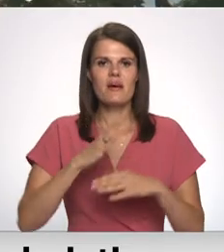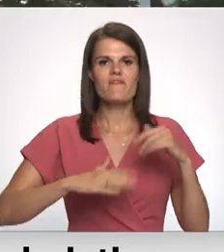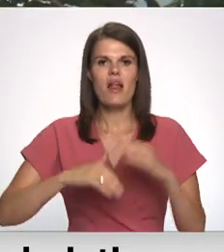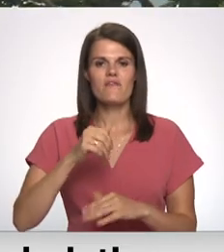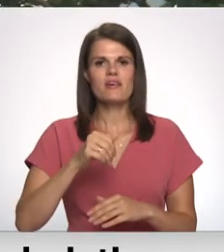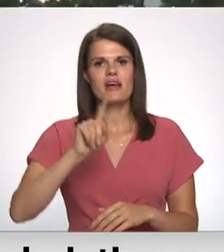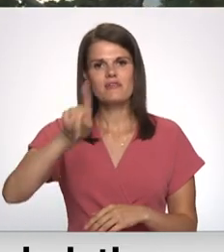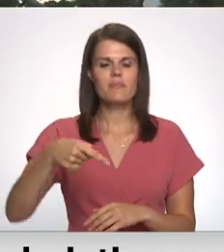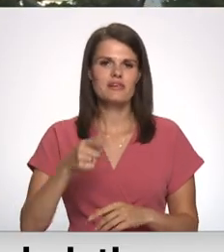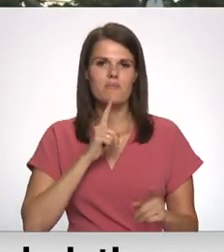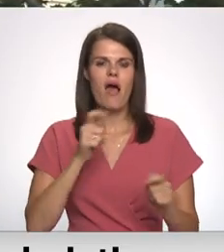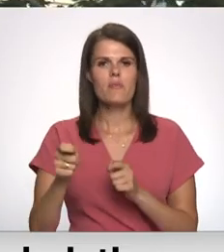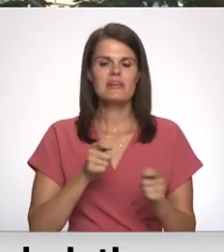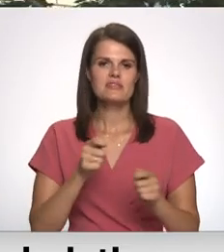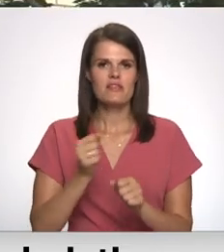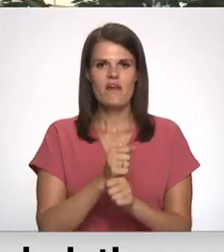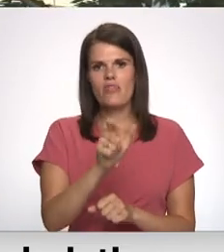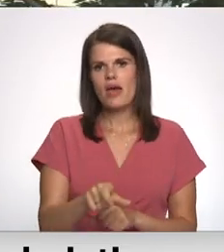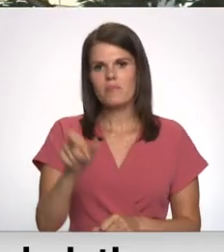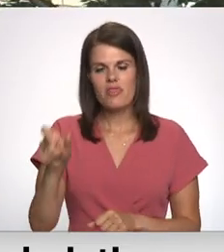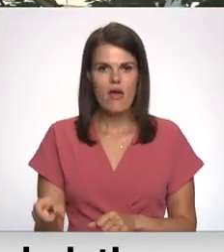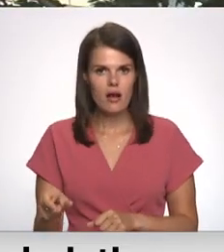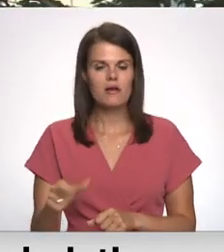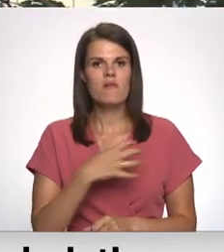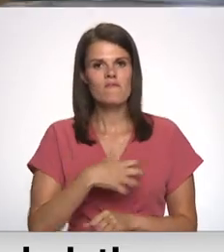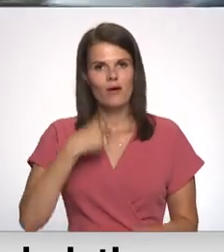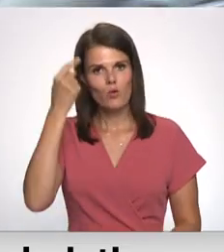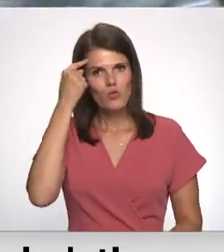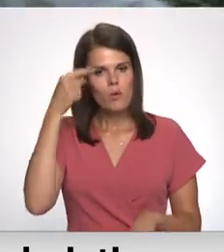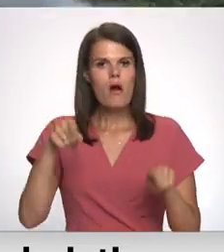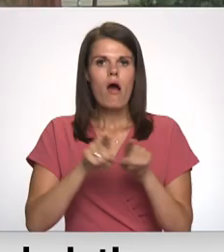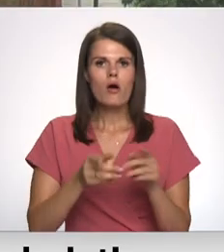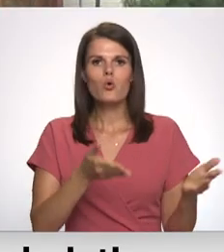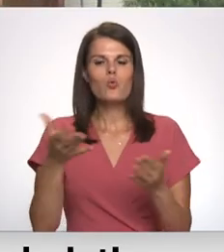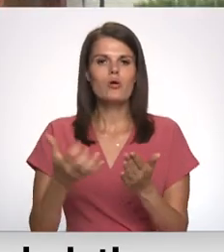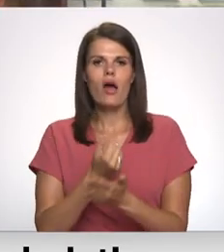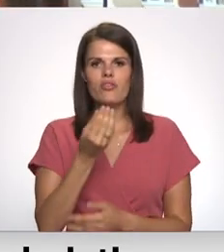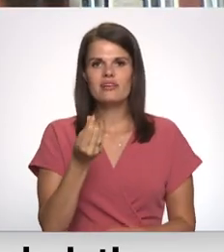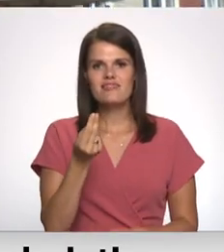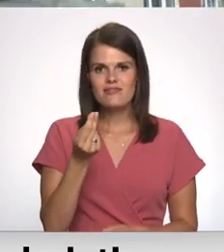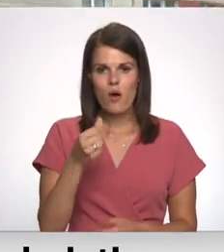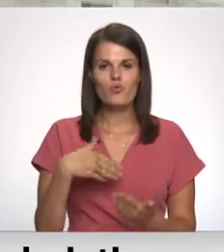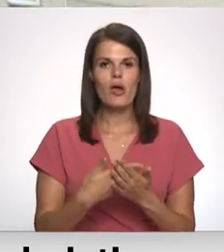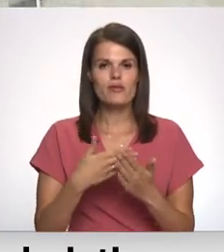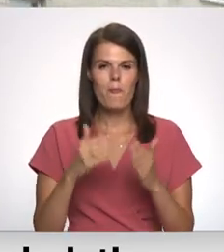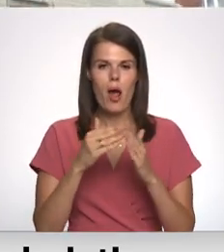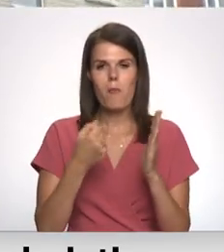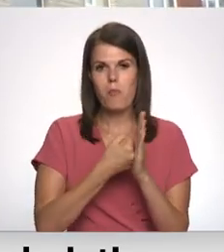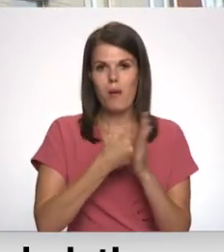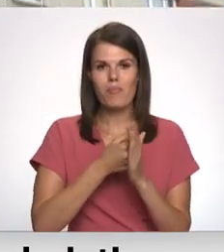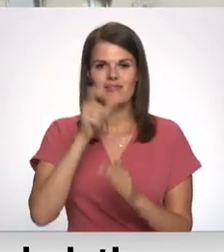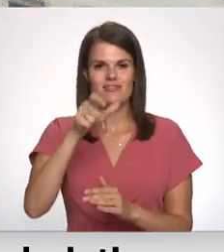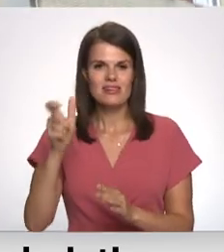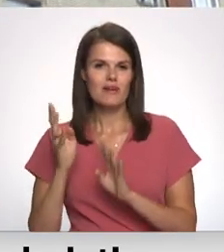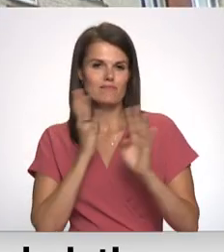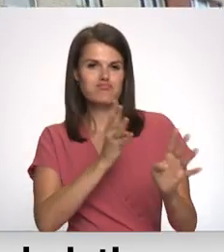kvalifikācijas prasības administratīvajiem darbiniekiem. Nākšoties domāt arī par to, kur rast finansējumu, ja mājokļu pabalstu prasītāju